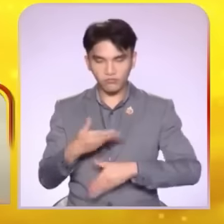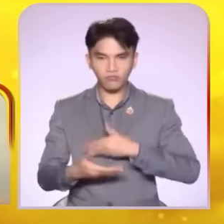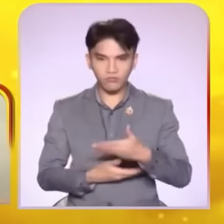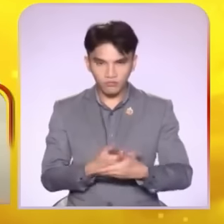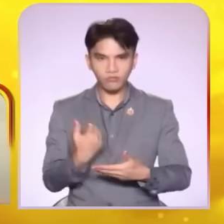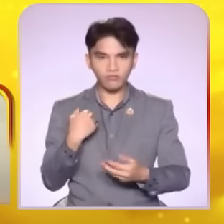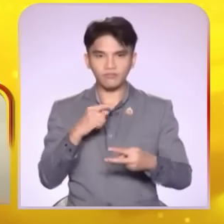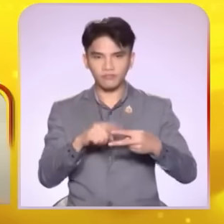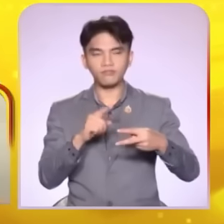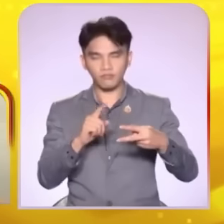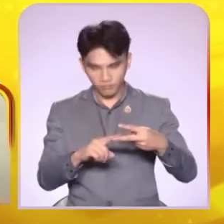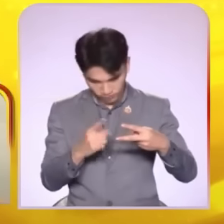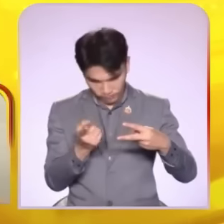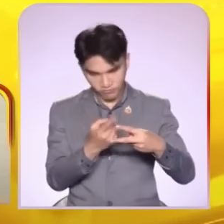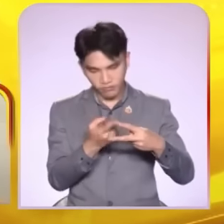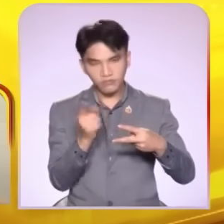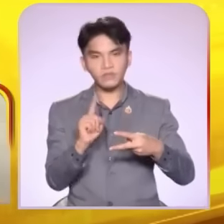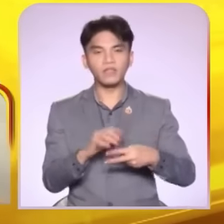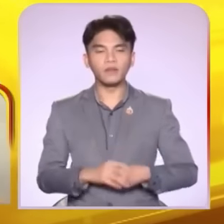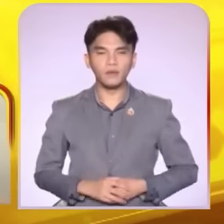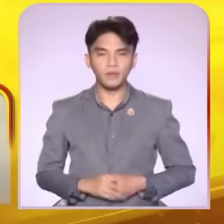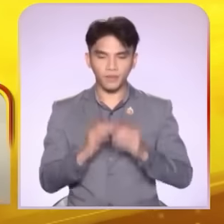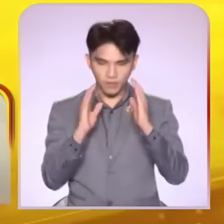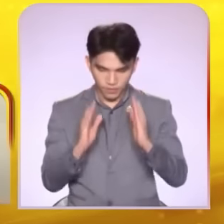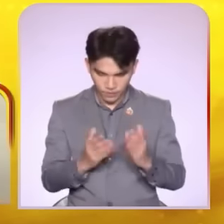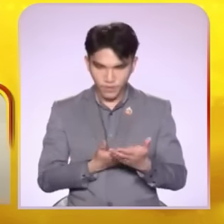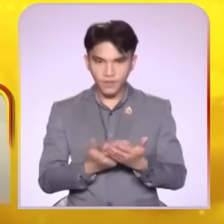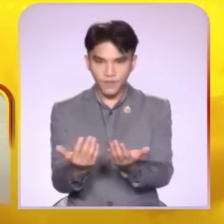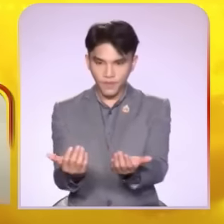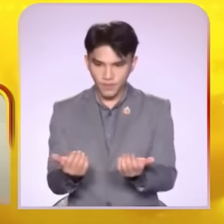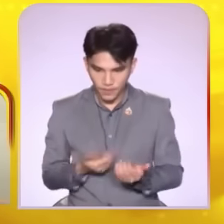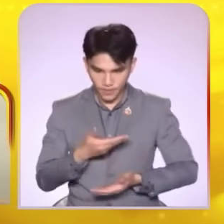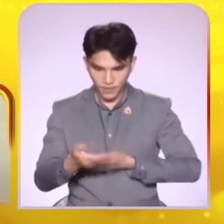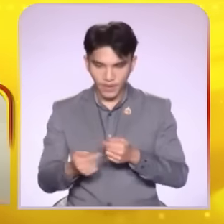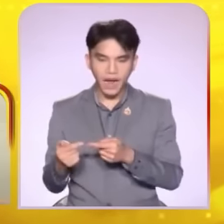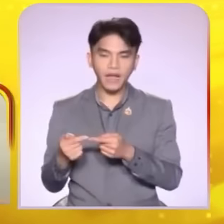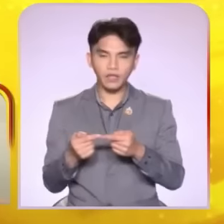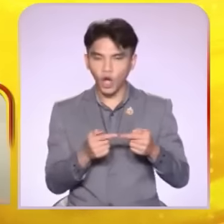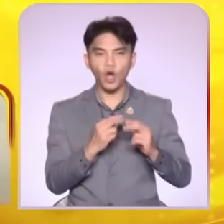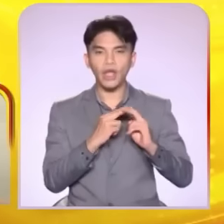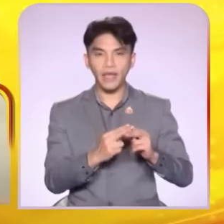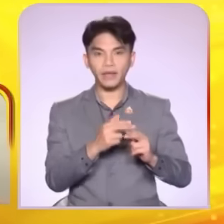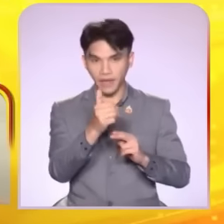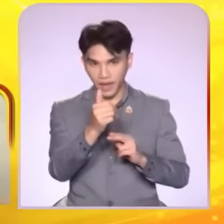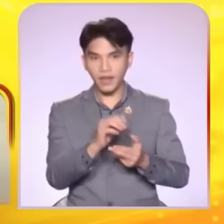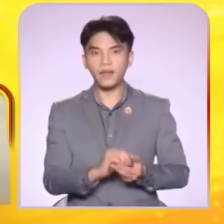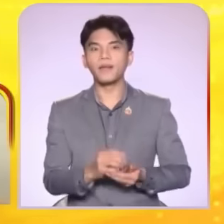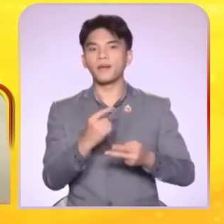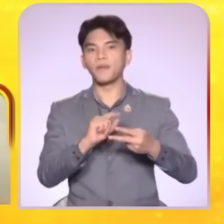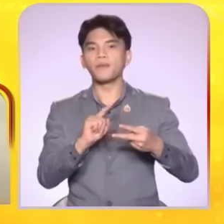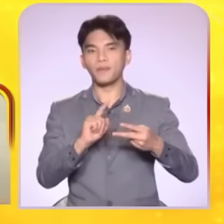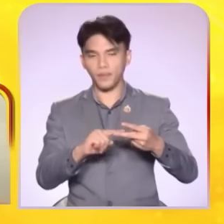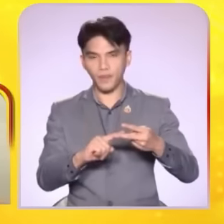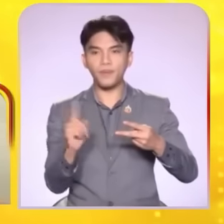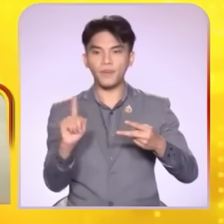ย 2อย่างค่ะคุณผู้ชมสองอย่างด้วยกันนะคะก็คือลูกค้ามารับของไปขายต่อได้เองทันทีเลยหรือ